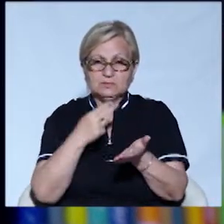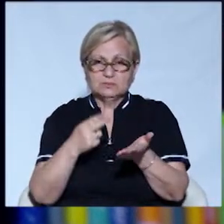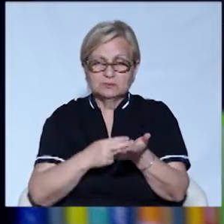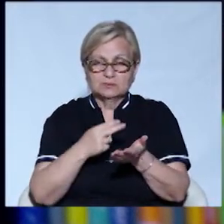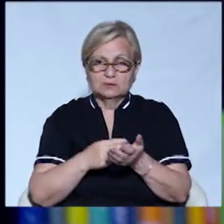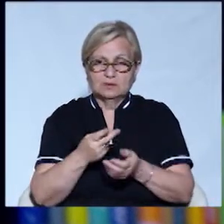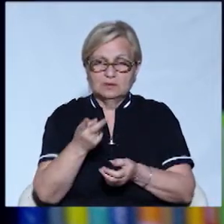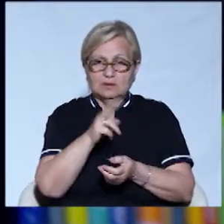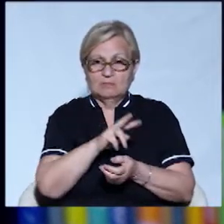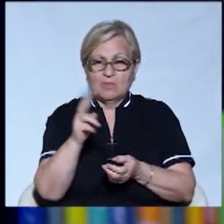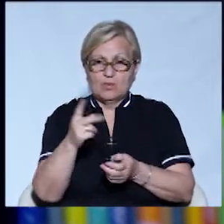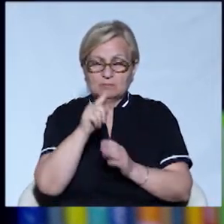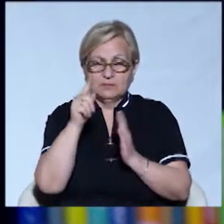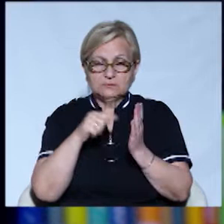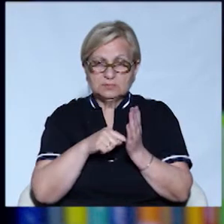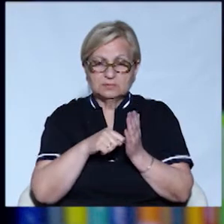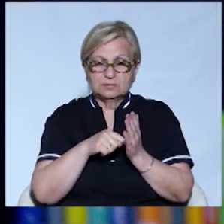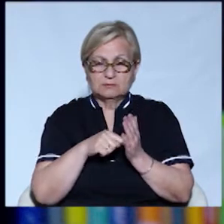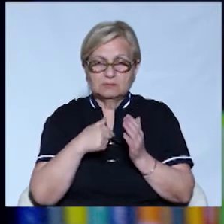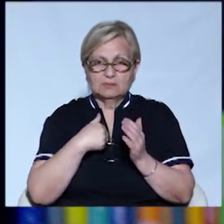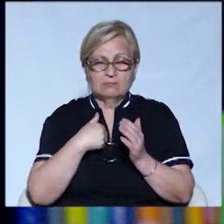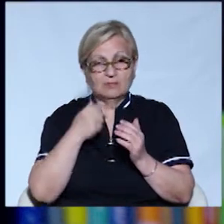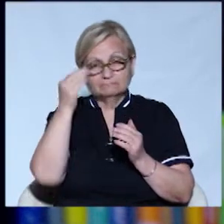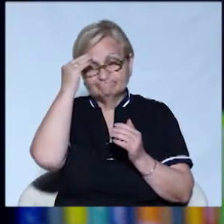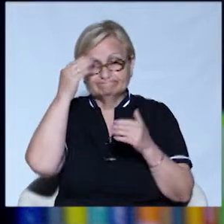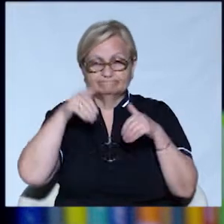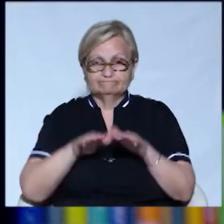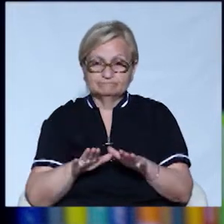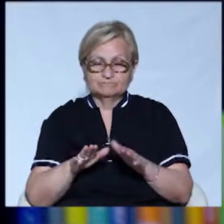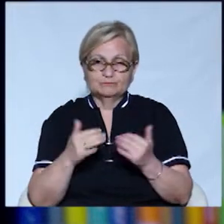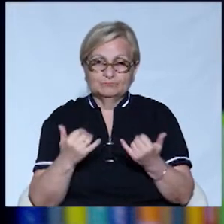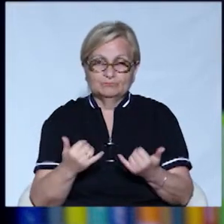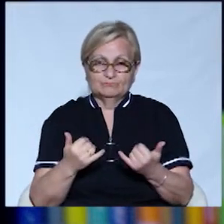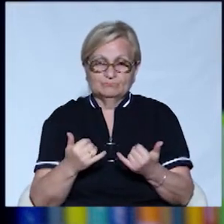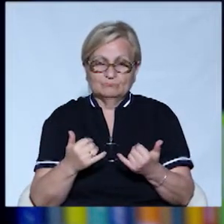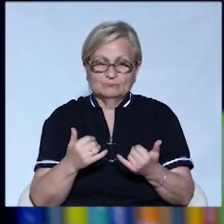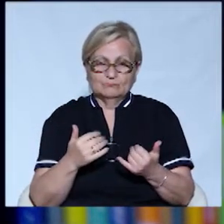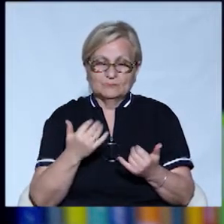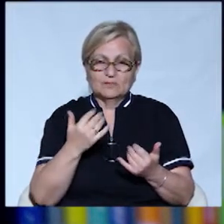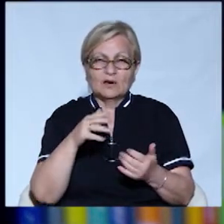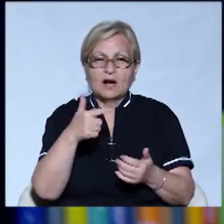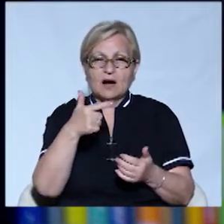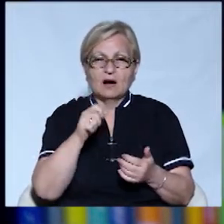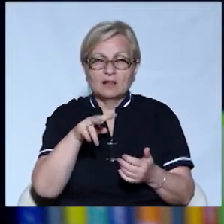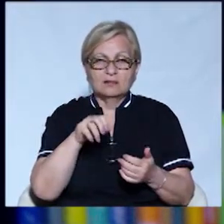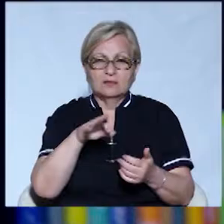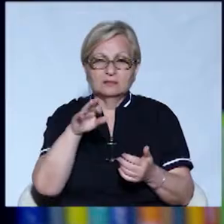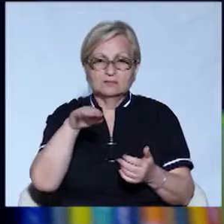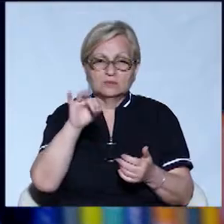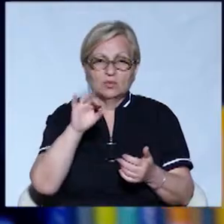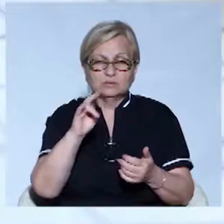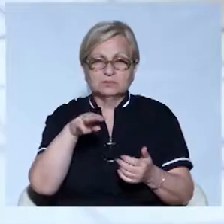ამ ორმა საკითხმა გადამაწყვეტინა დღეს გალაქტიონ ტაბიძის ერთი